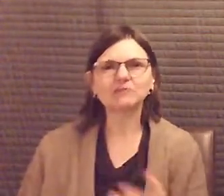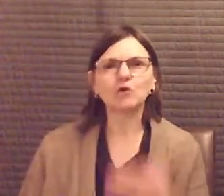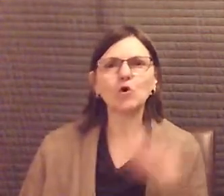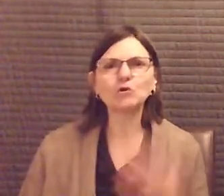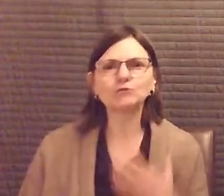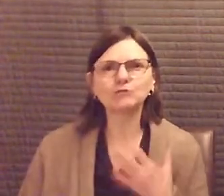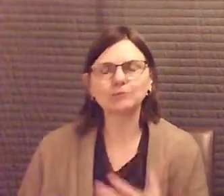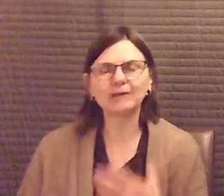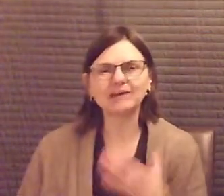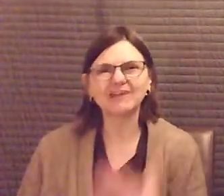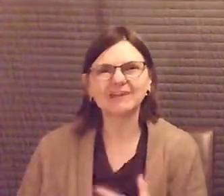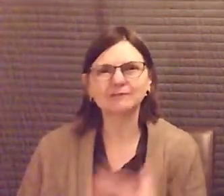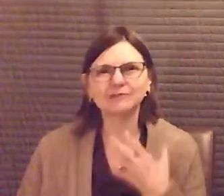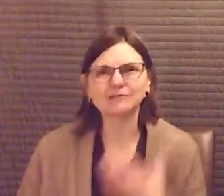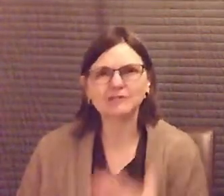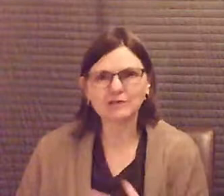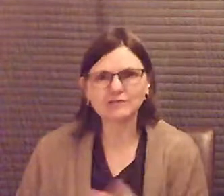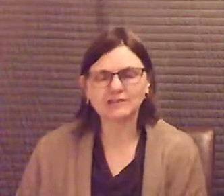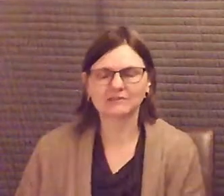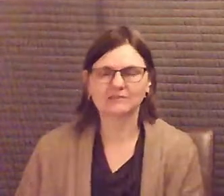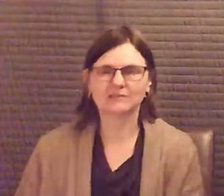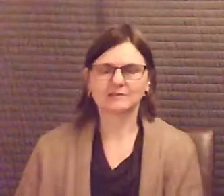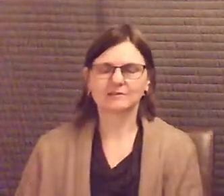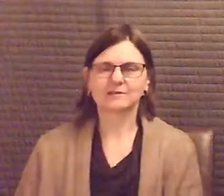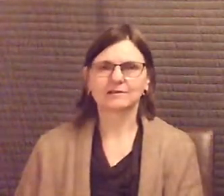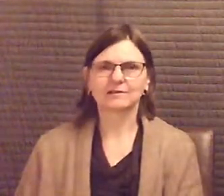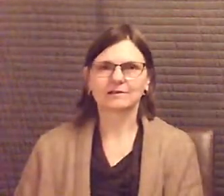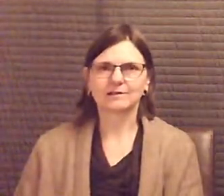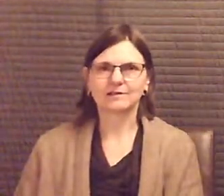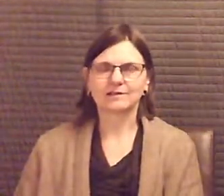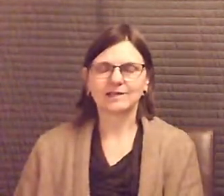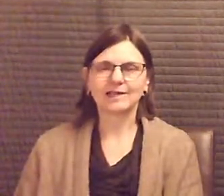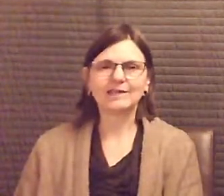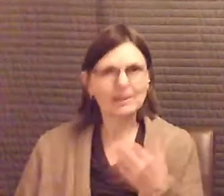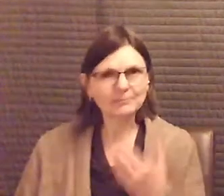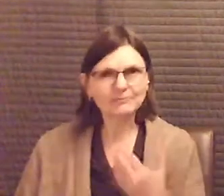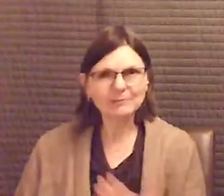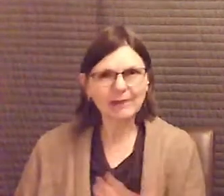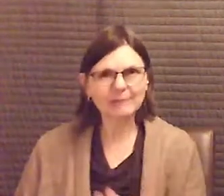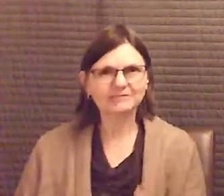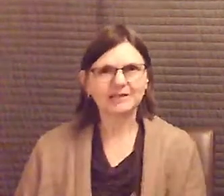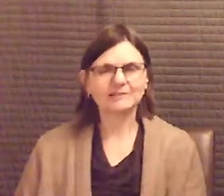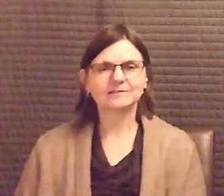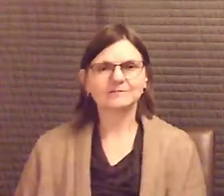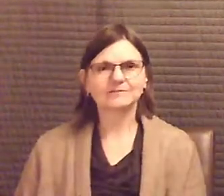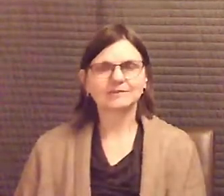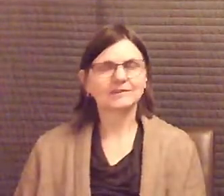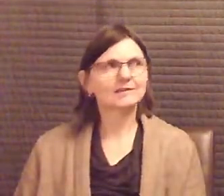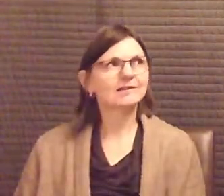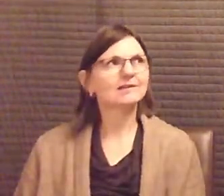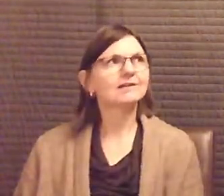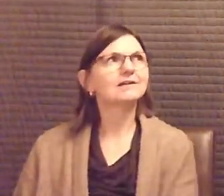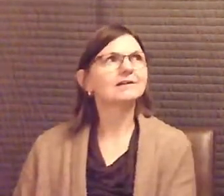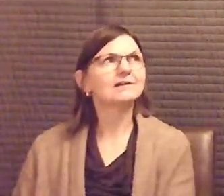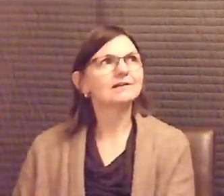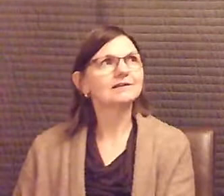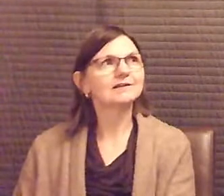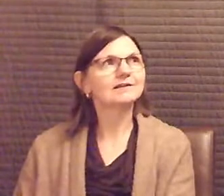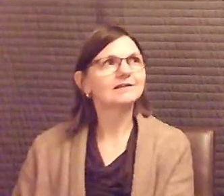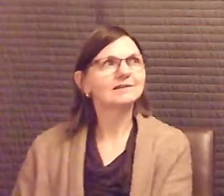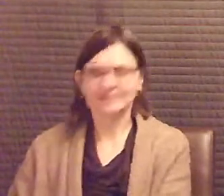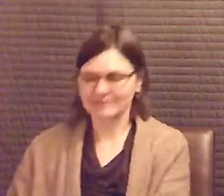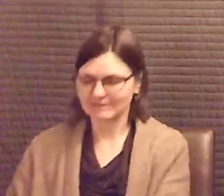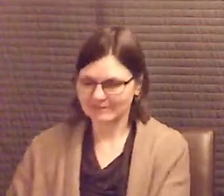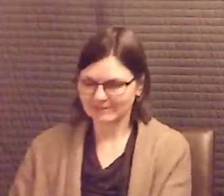hem eens gaan met de onvruchtbare werken van de duisternis en die had mijn bijbelse je de amplified bible staat het vliegend